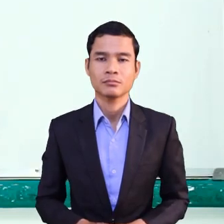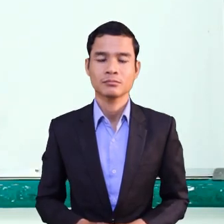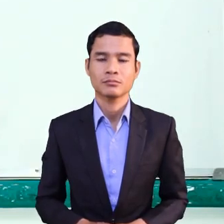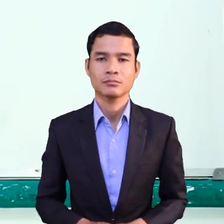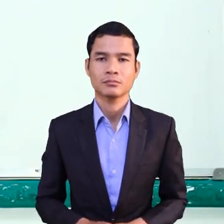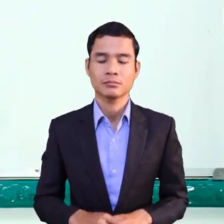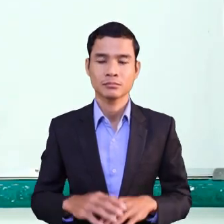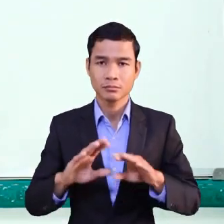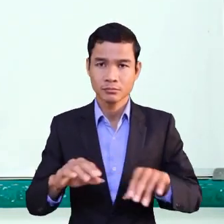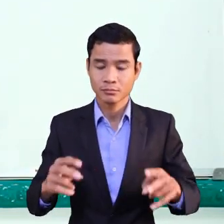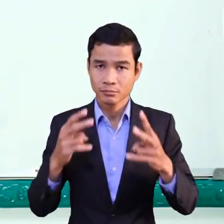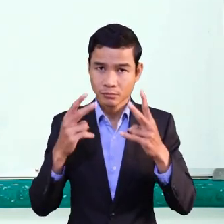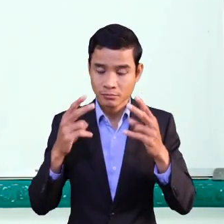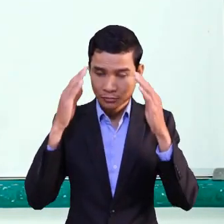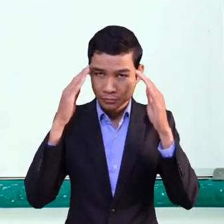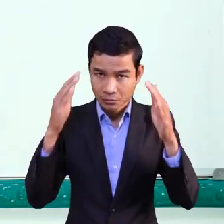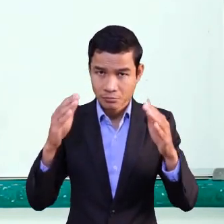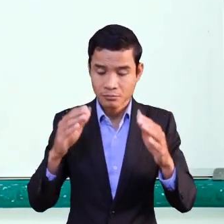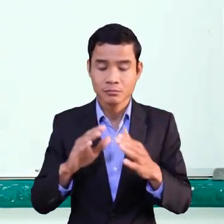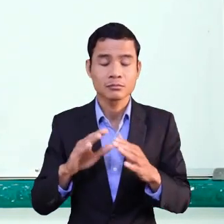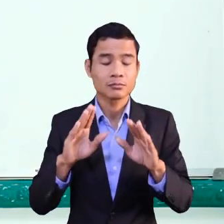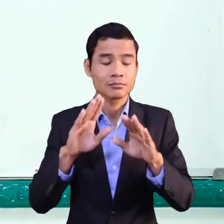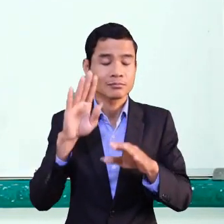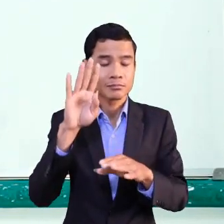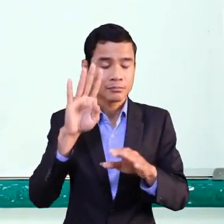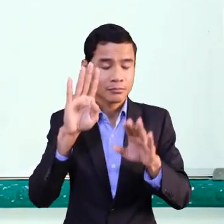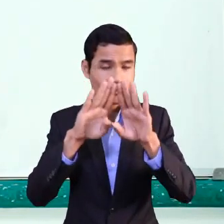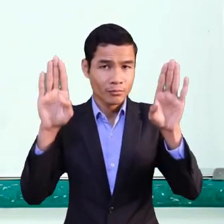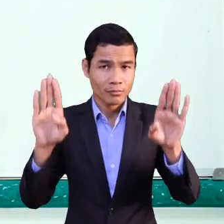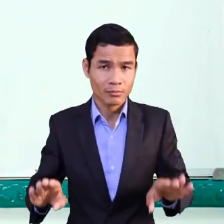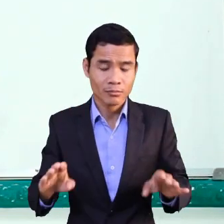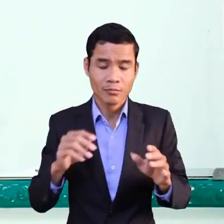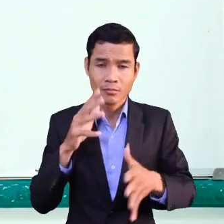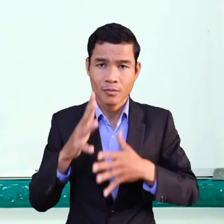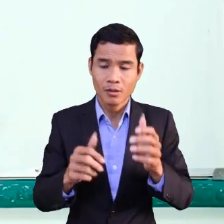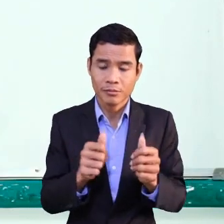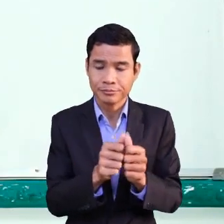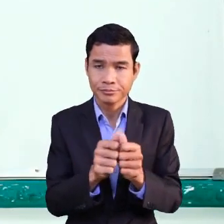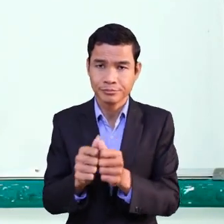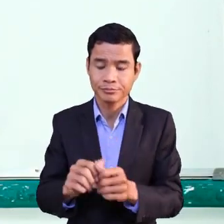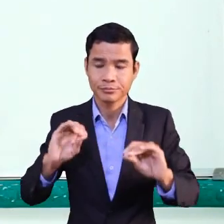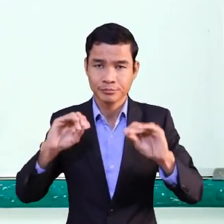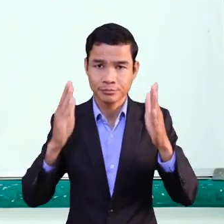ចាកូនបានមើលក្តារខៀនដើម្បីអានជាមួយអ្នកគ្រូ